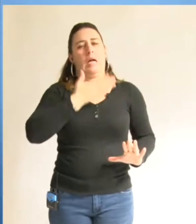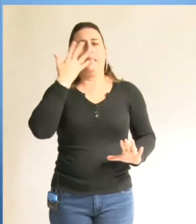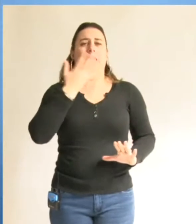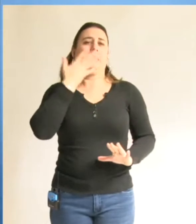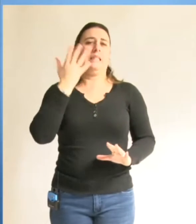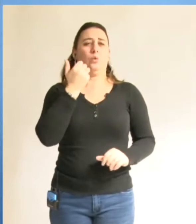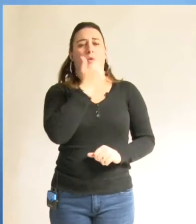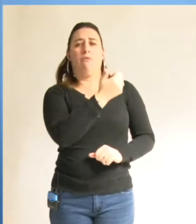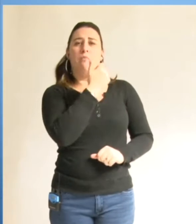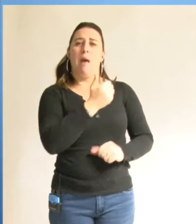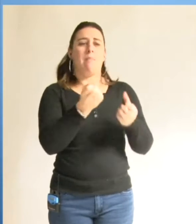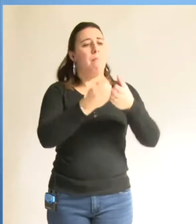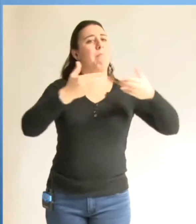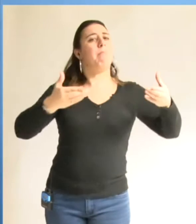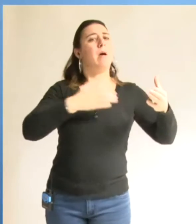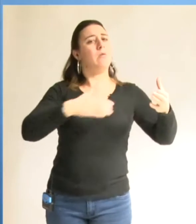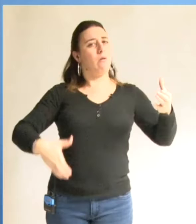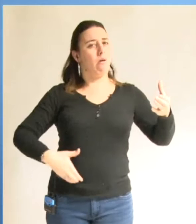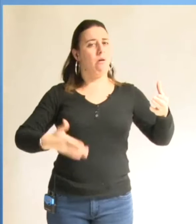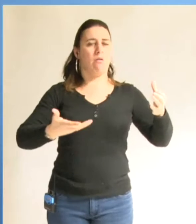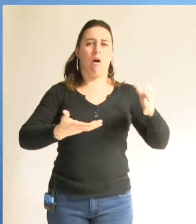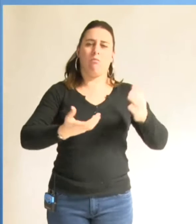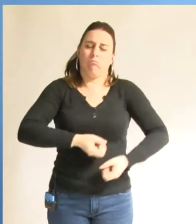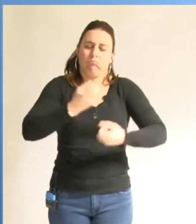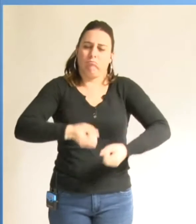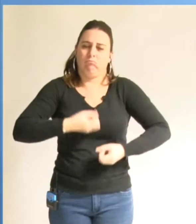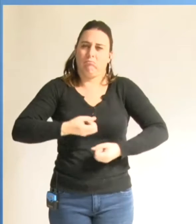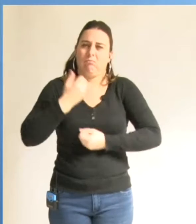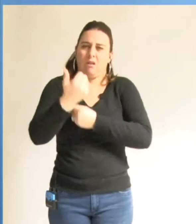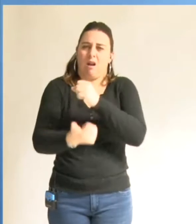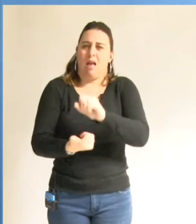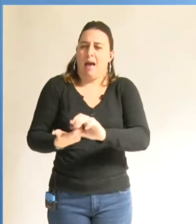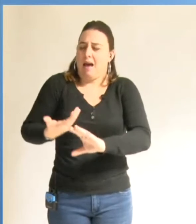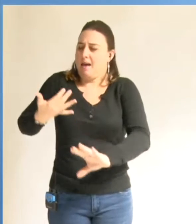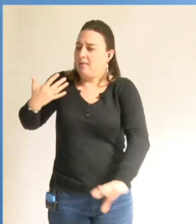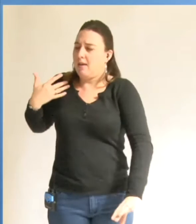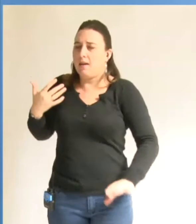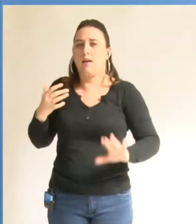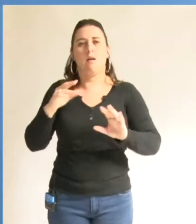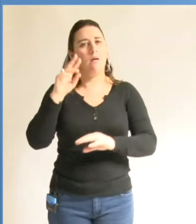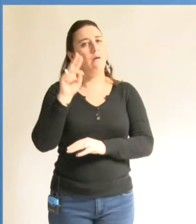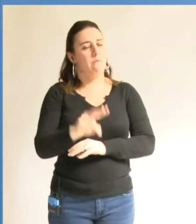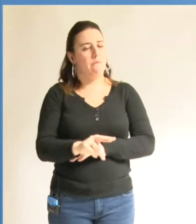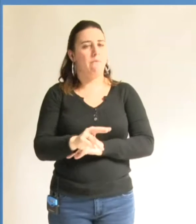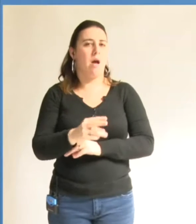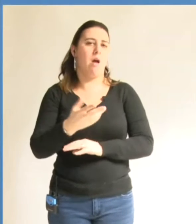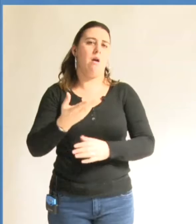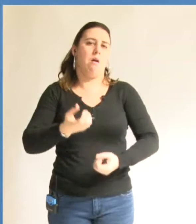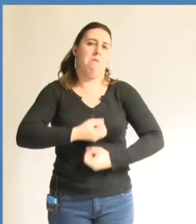avez tenu, que la majorité municipale a tenu depuis des années à Grenoble, a été un